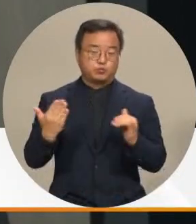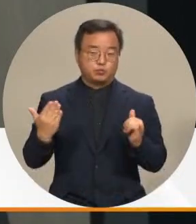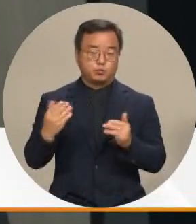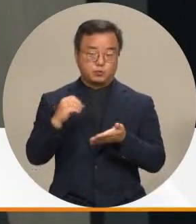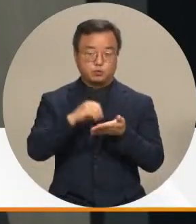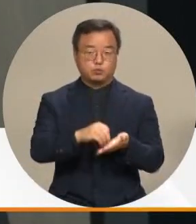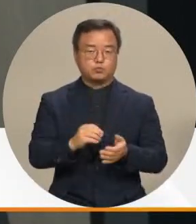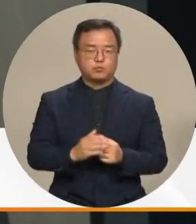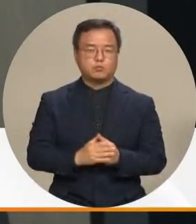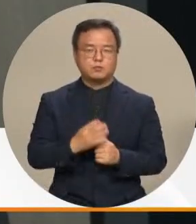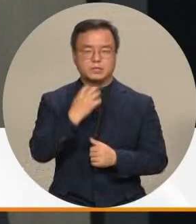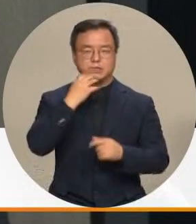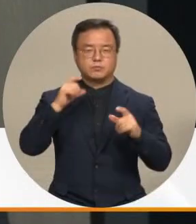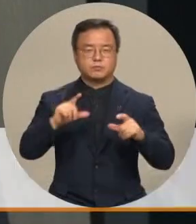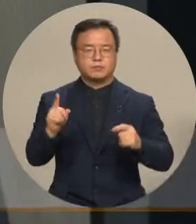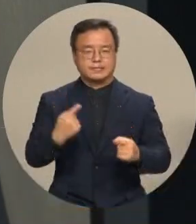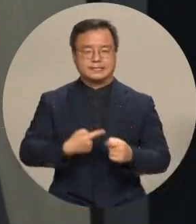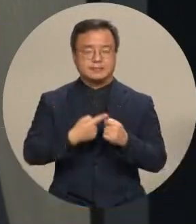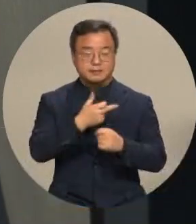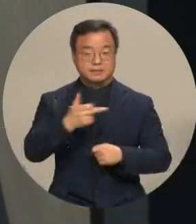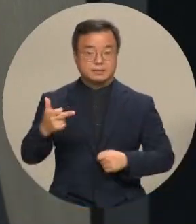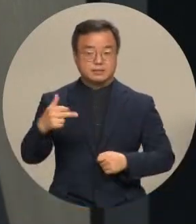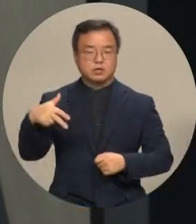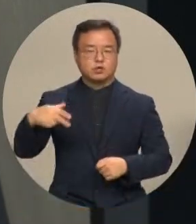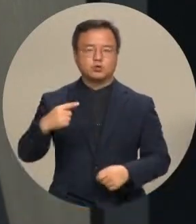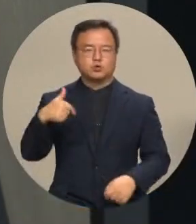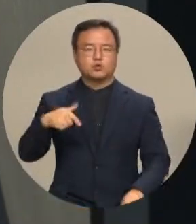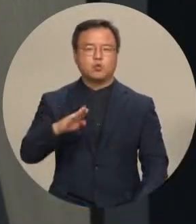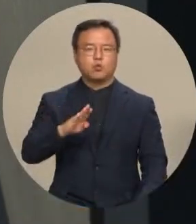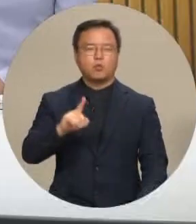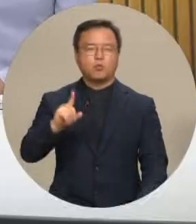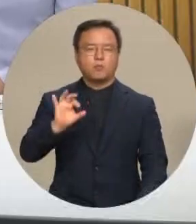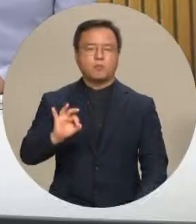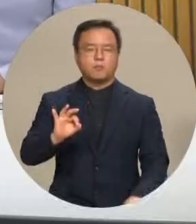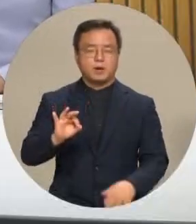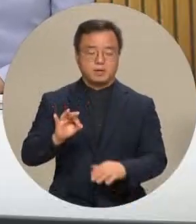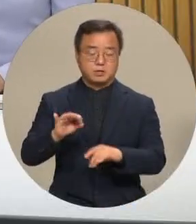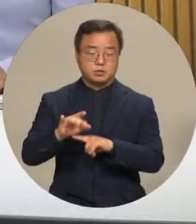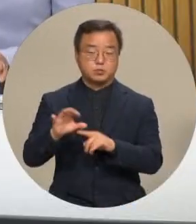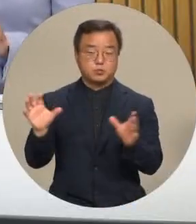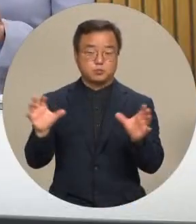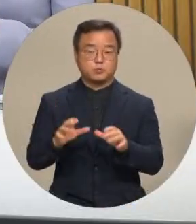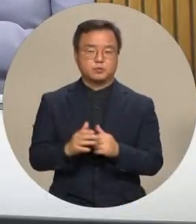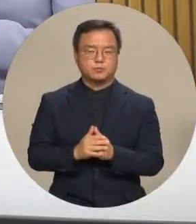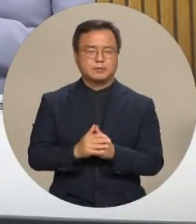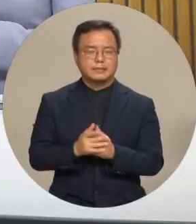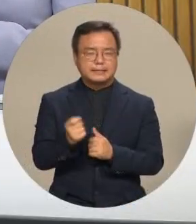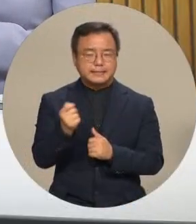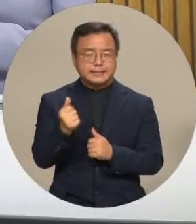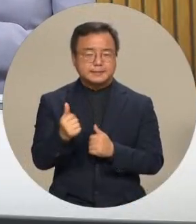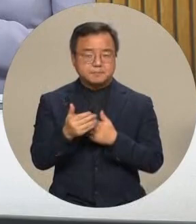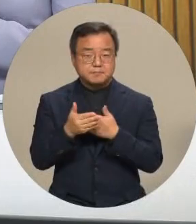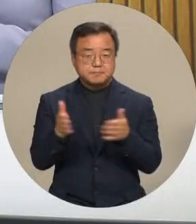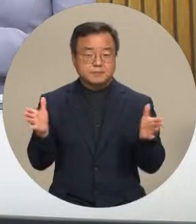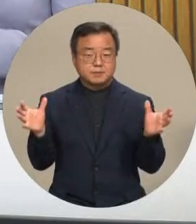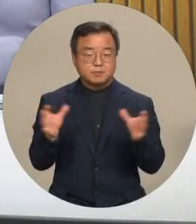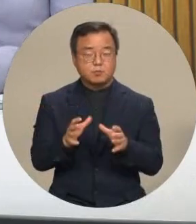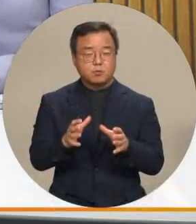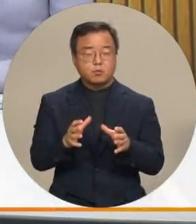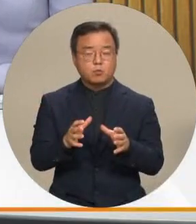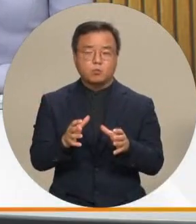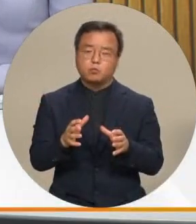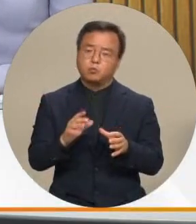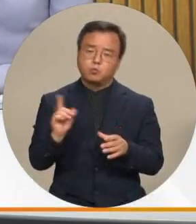아마 4월에서 가장 큰 쪽방촌을 이루고 있습니다네 쪽방들이 모여 있는 지역이 쪽방촌은